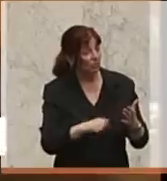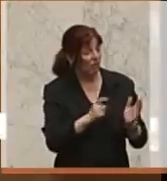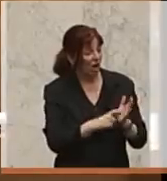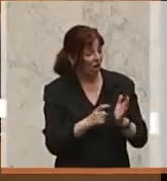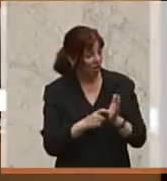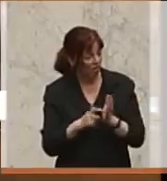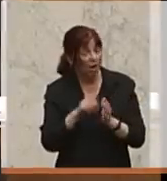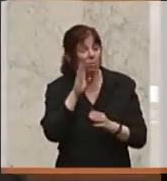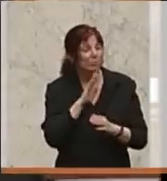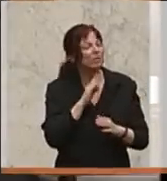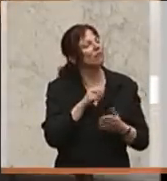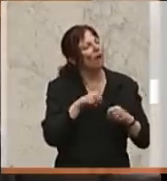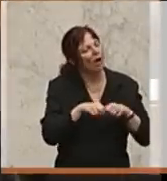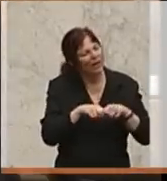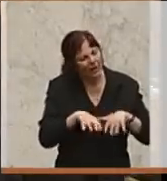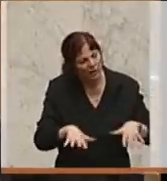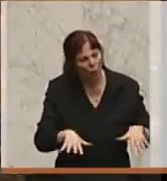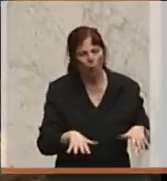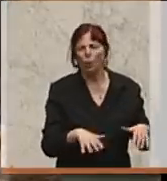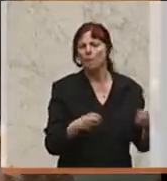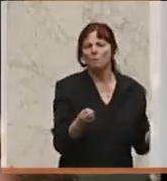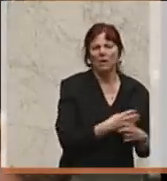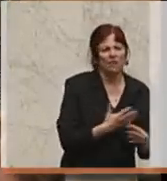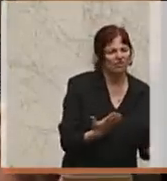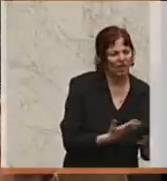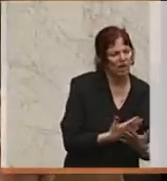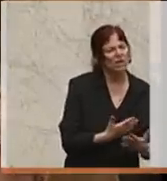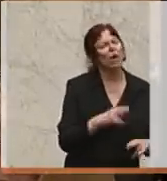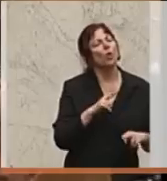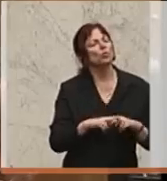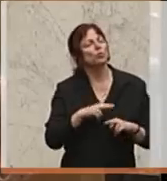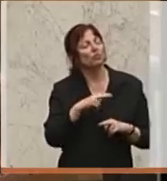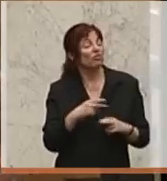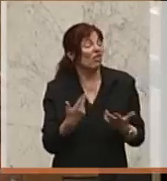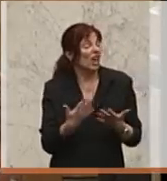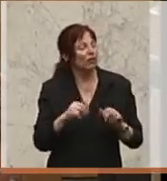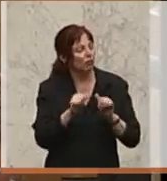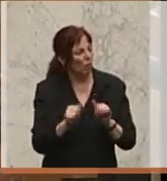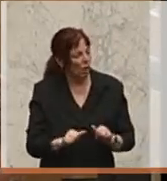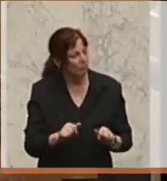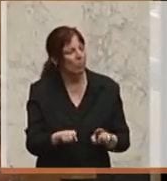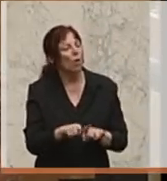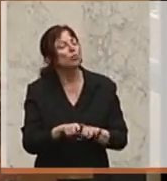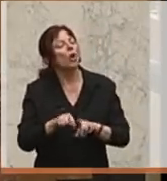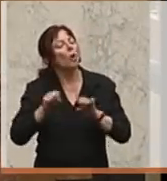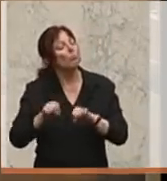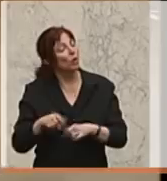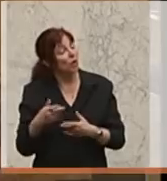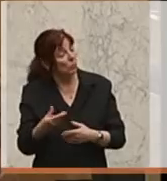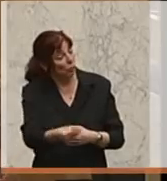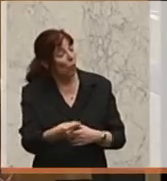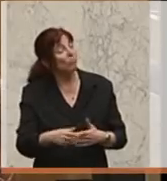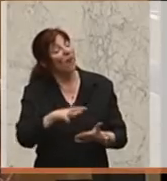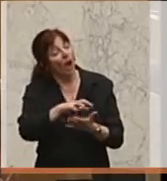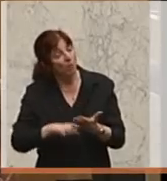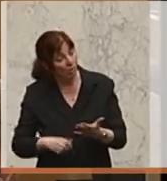präzise Frage, falls nein, warum nicht? Und hätte bei den genannten Medien die Möglichkeit bestanden, Rabatte gewährt zu bekommen. Was schreibt